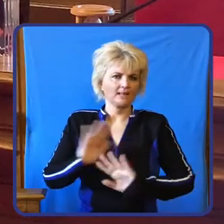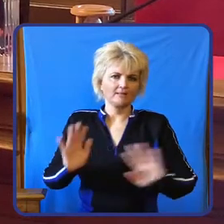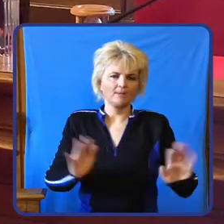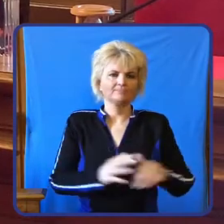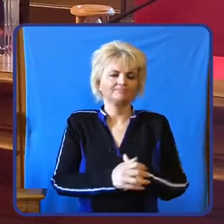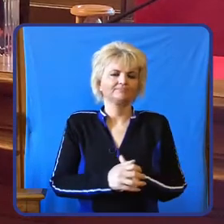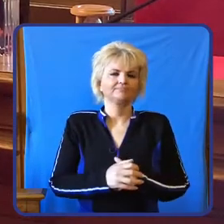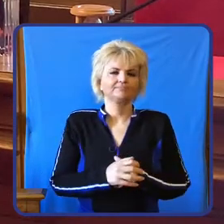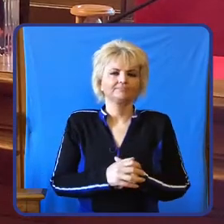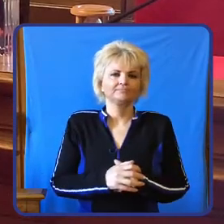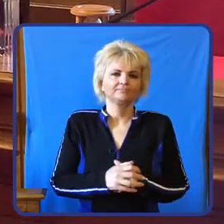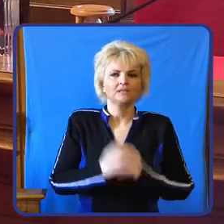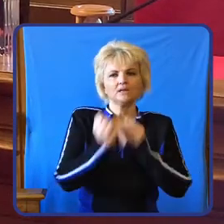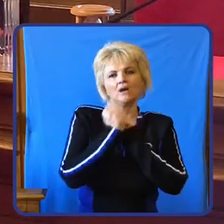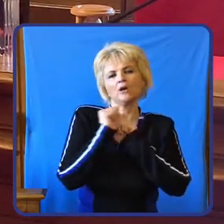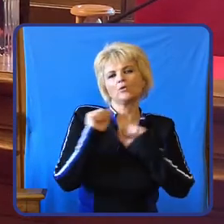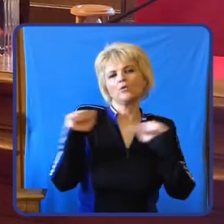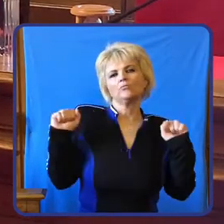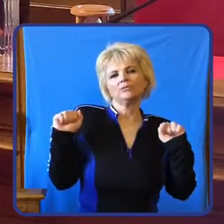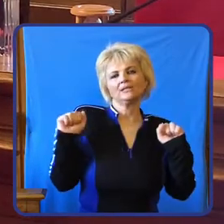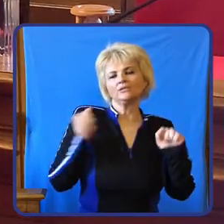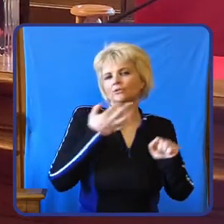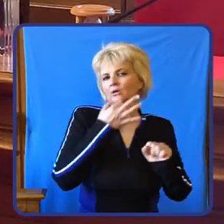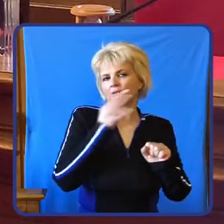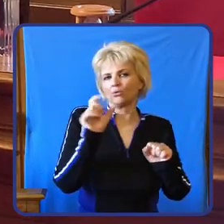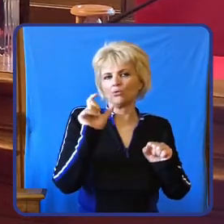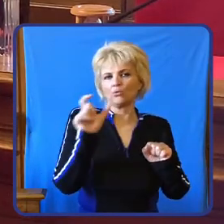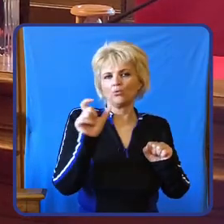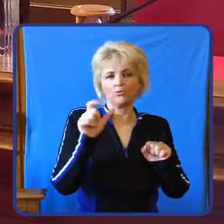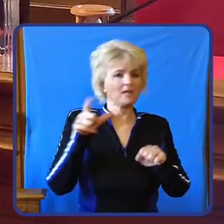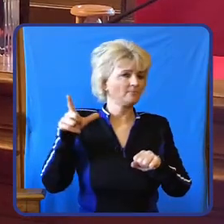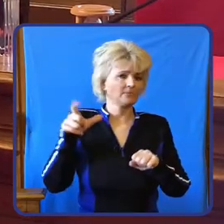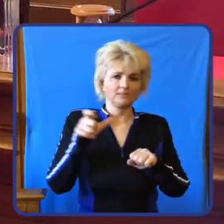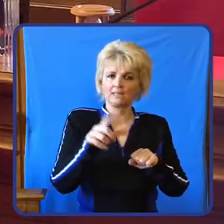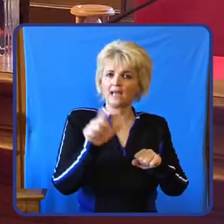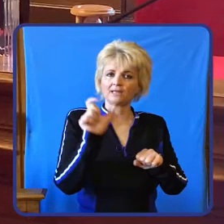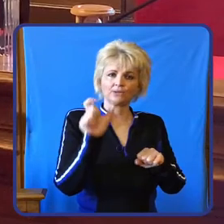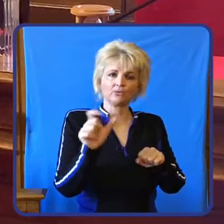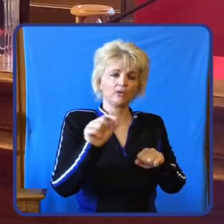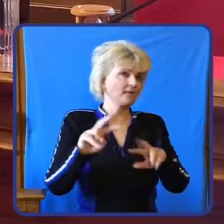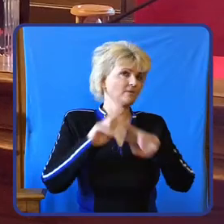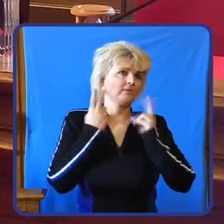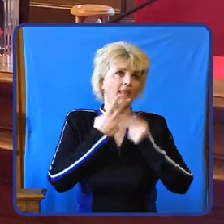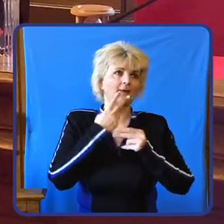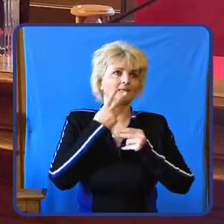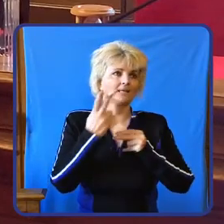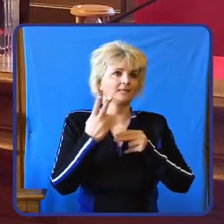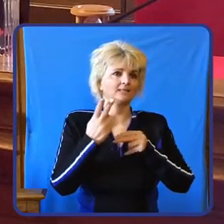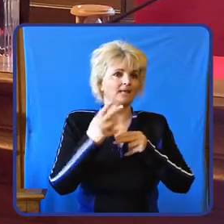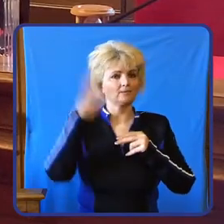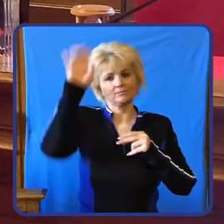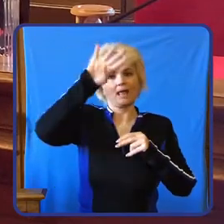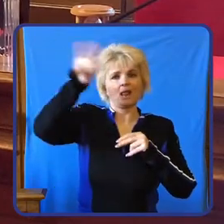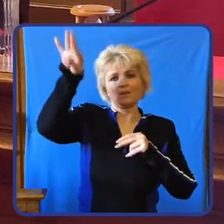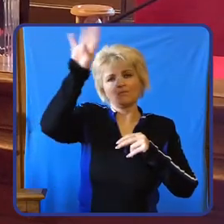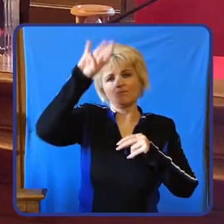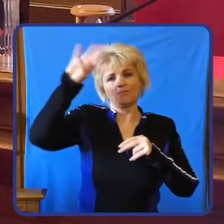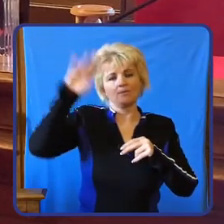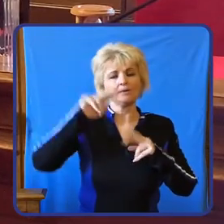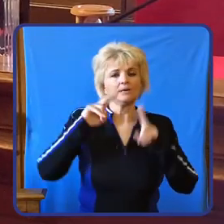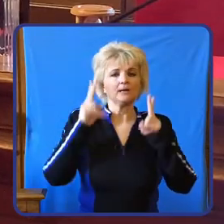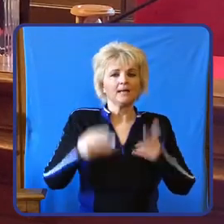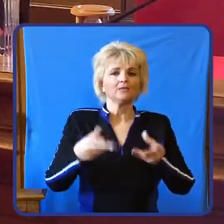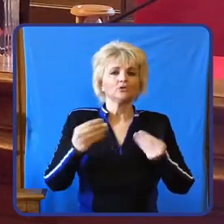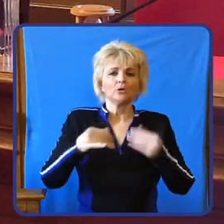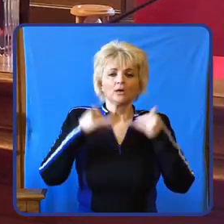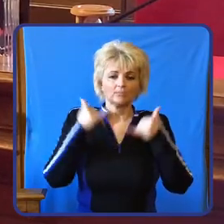túl azon, hogy a kommunista szó nem szitok szó. Tehát egy világnézet, amit lehet, hogy sokan még mai napig is